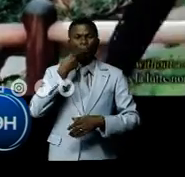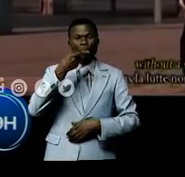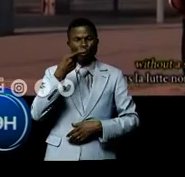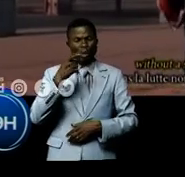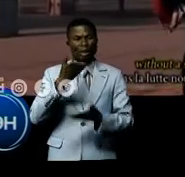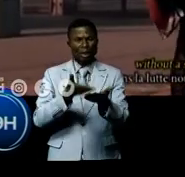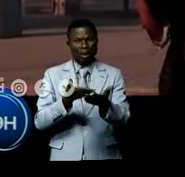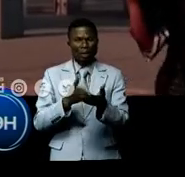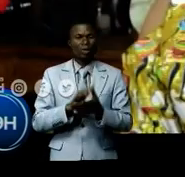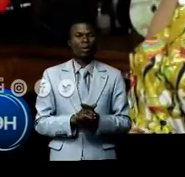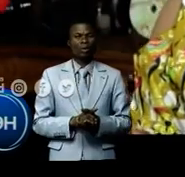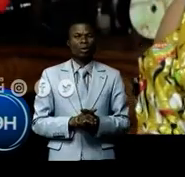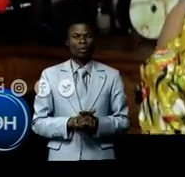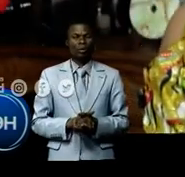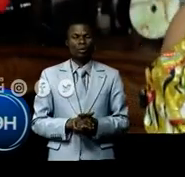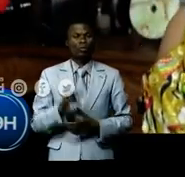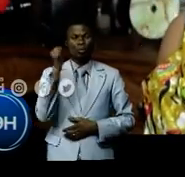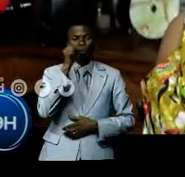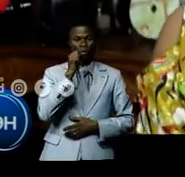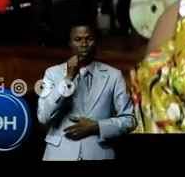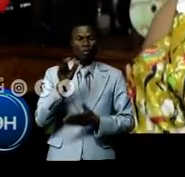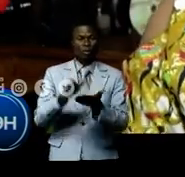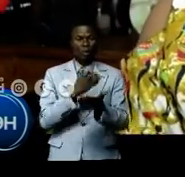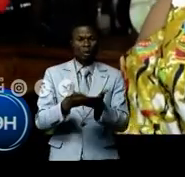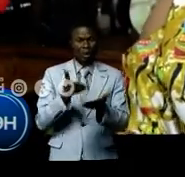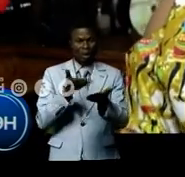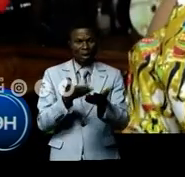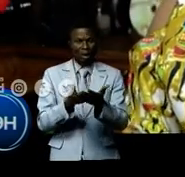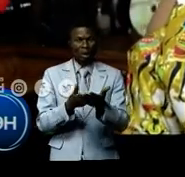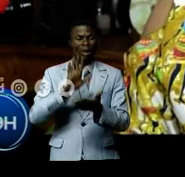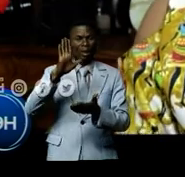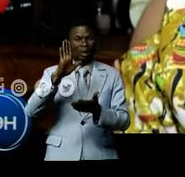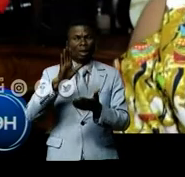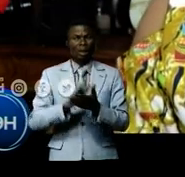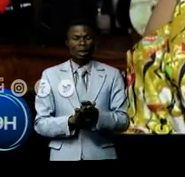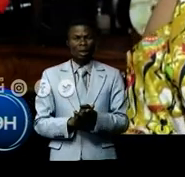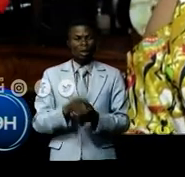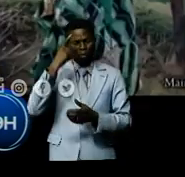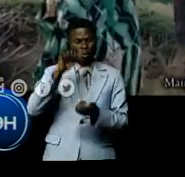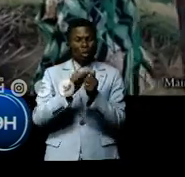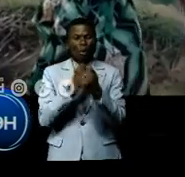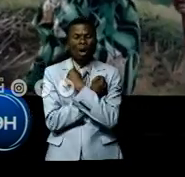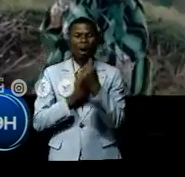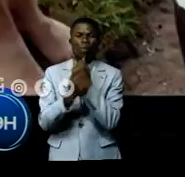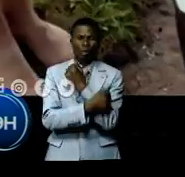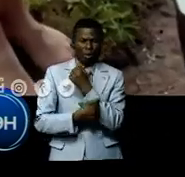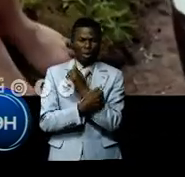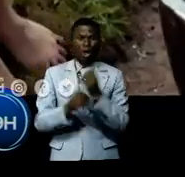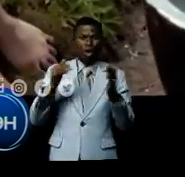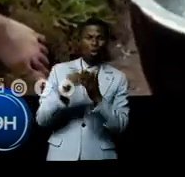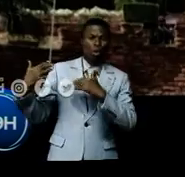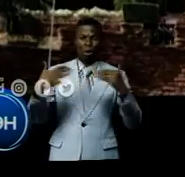ces termes. Le maxi-single de 5 chansons composées pour l'éveil patriotique contre la